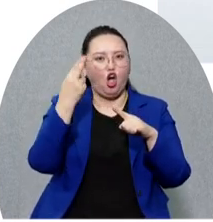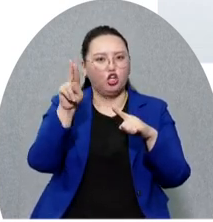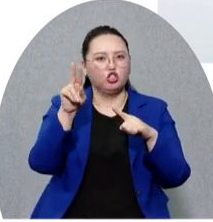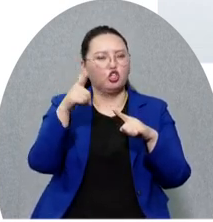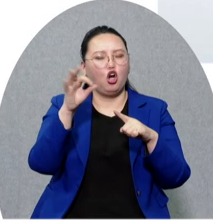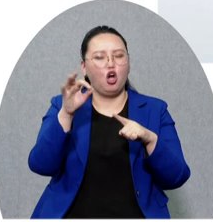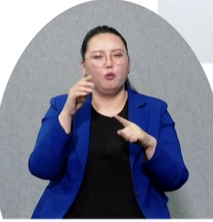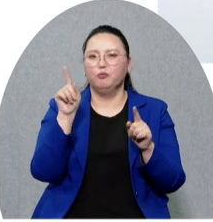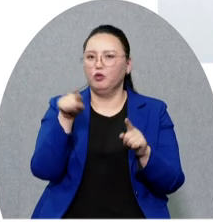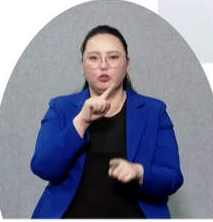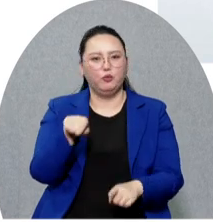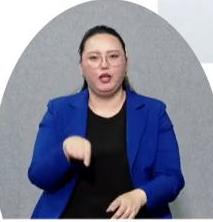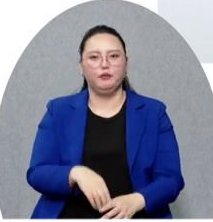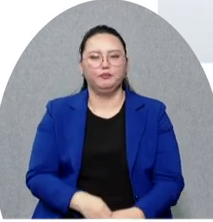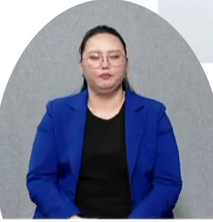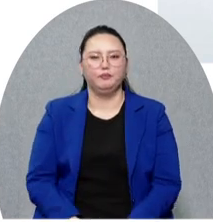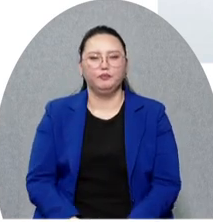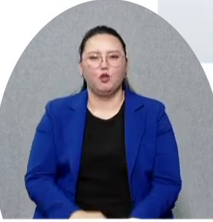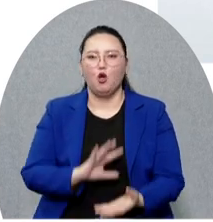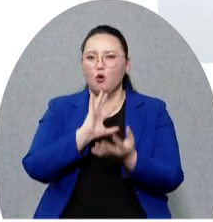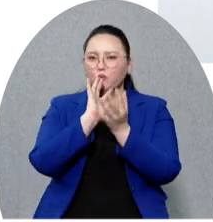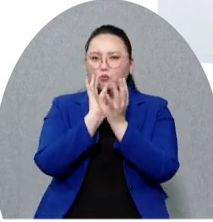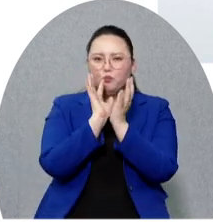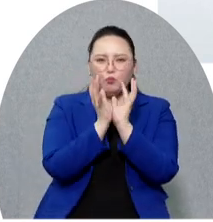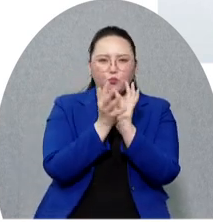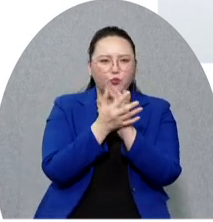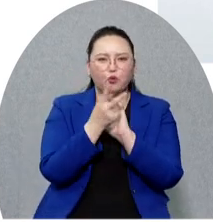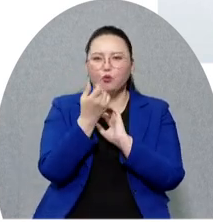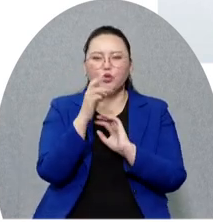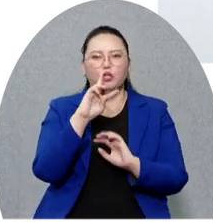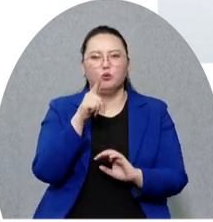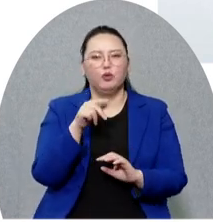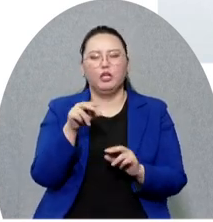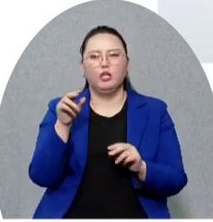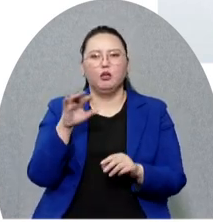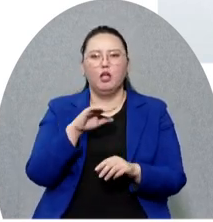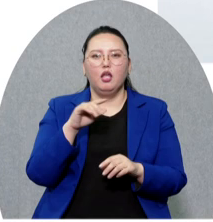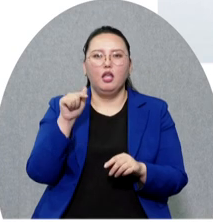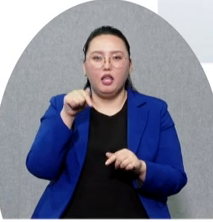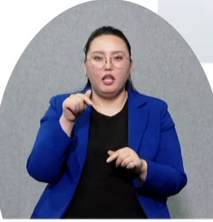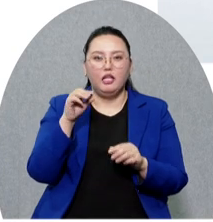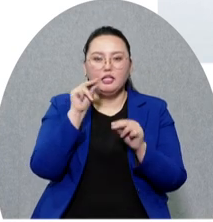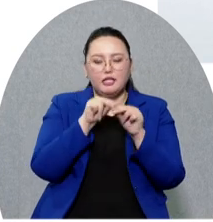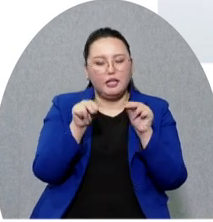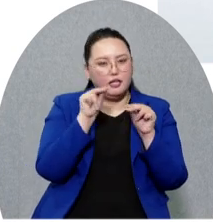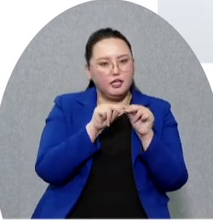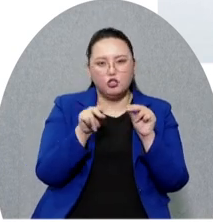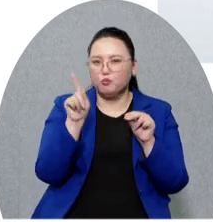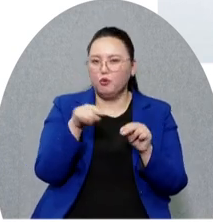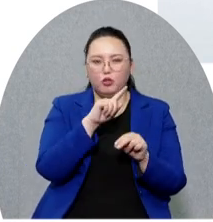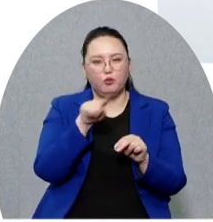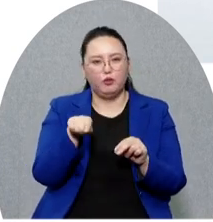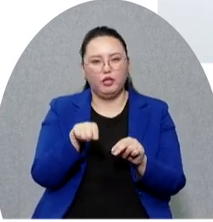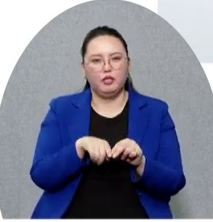дээ. Ийм тохиолдлууд байна. Гэхдээ бүх үйл үгийг энэ шалгуураар шалгаж болохгүй. А